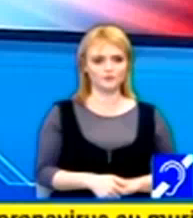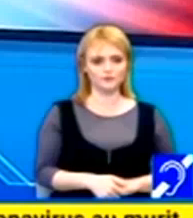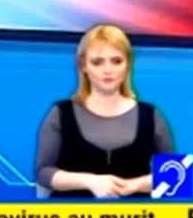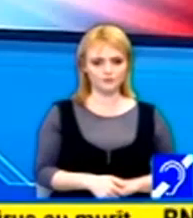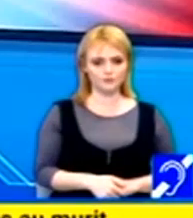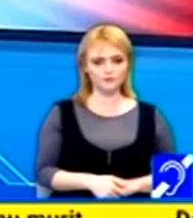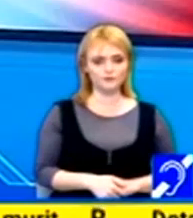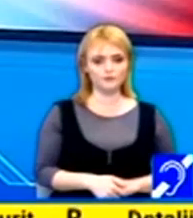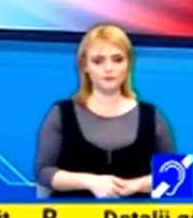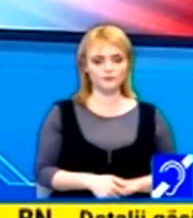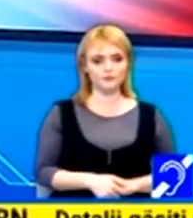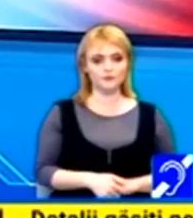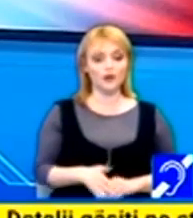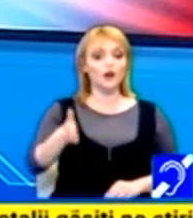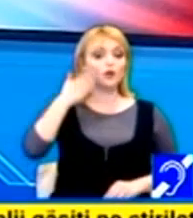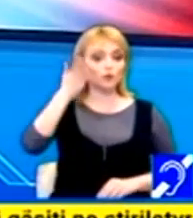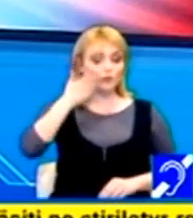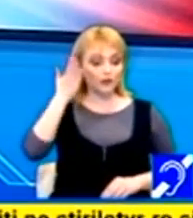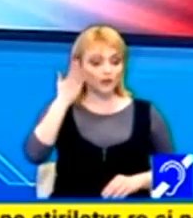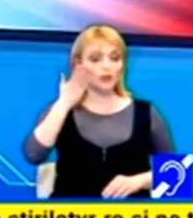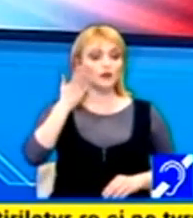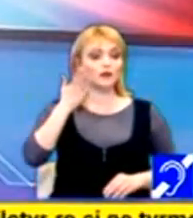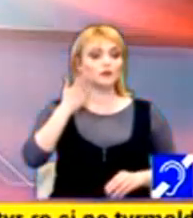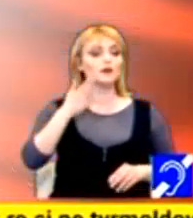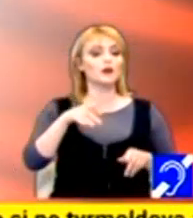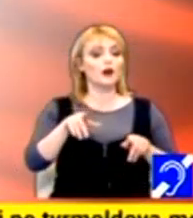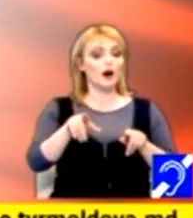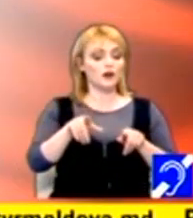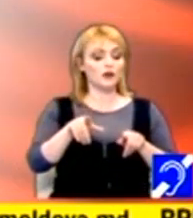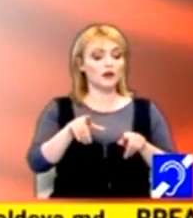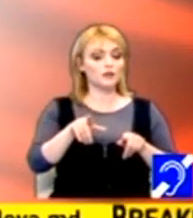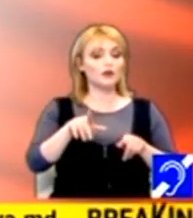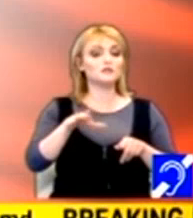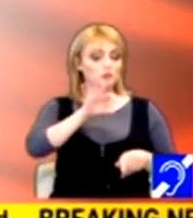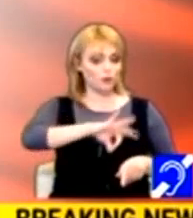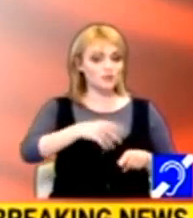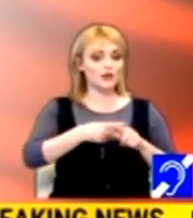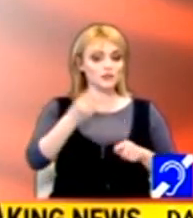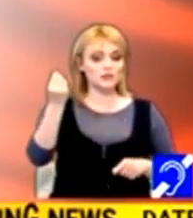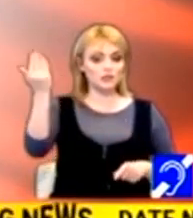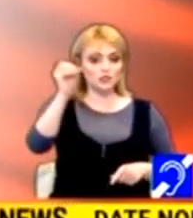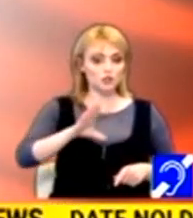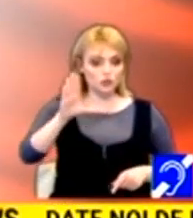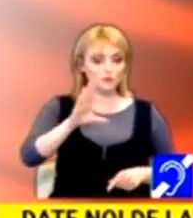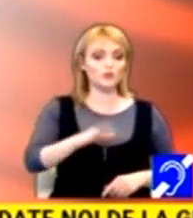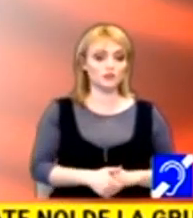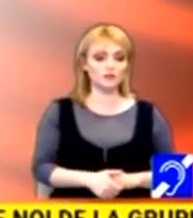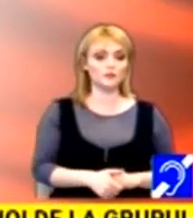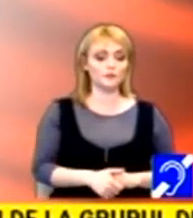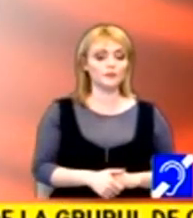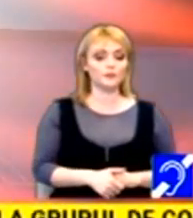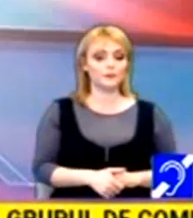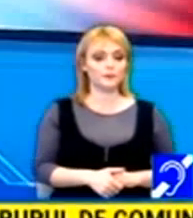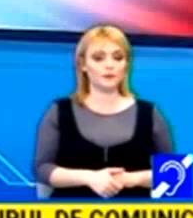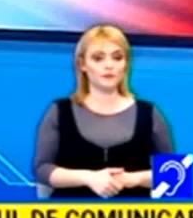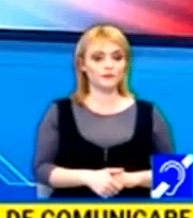2,45% din economia țării. România, la rândul ei, a contribuit la bugetul Uniunii Europene cu aproape 1,7 miliarde de